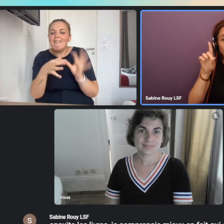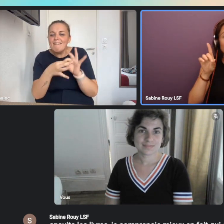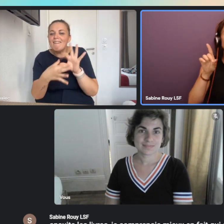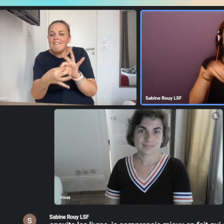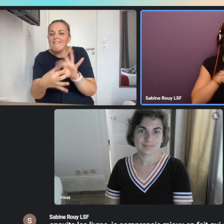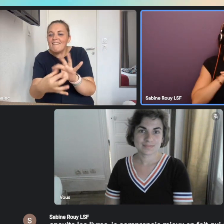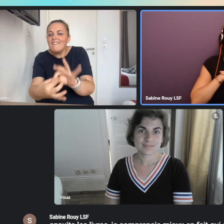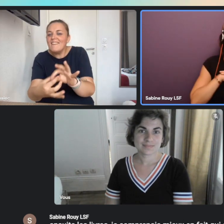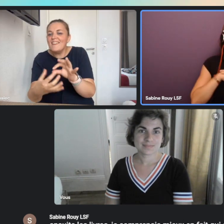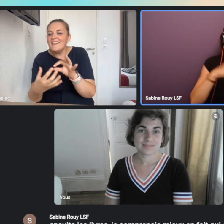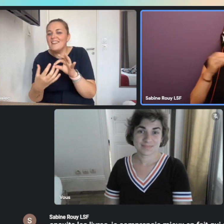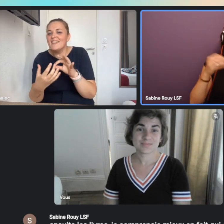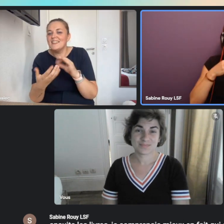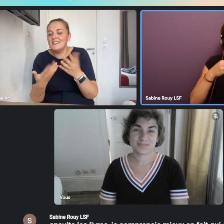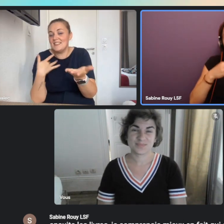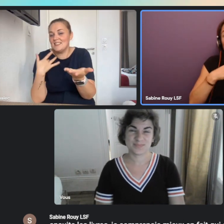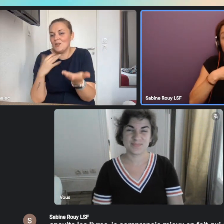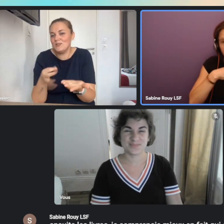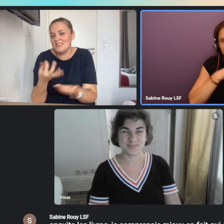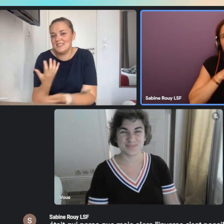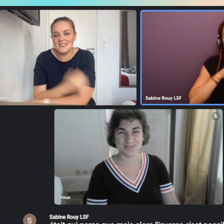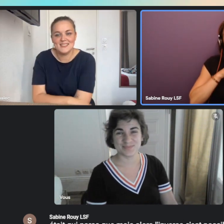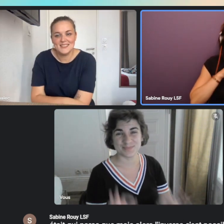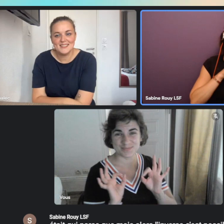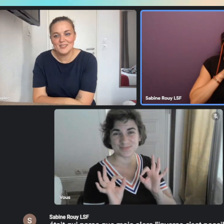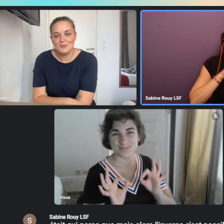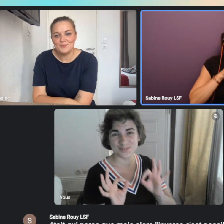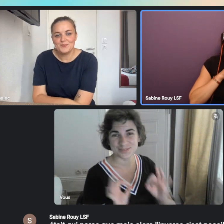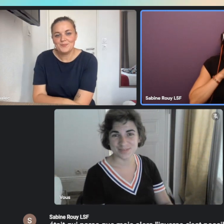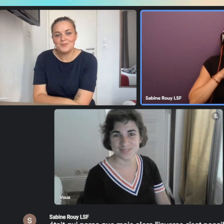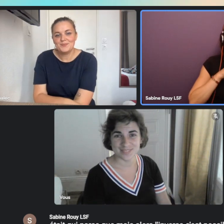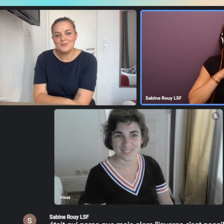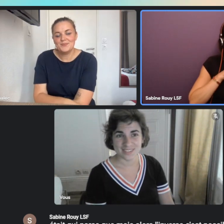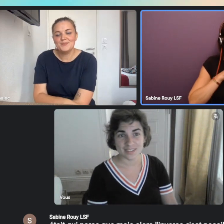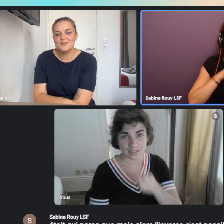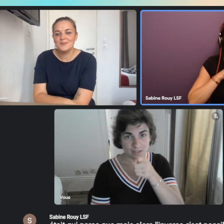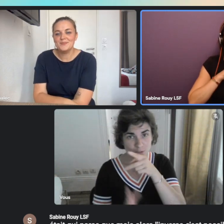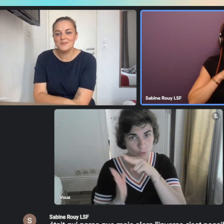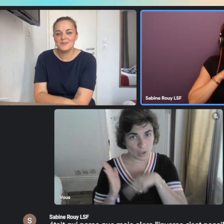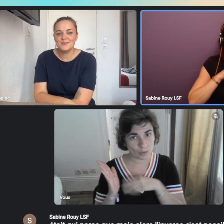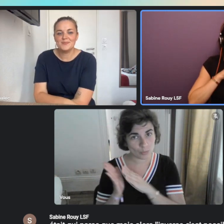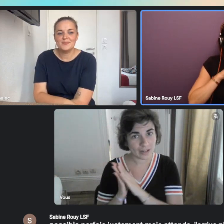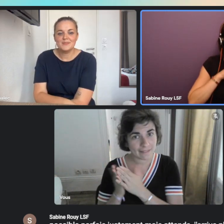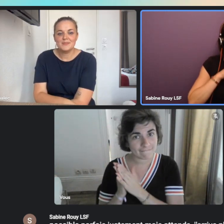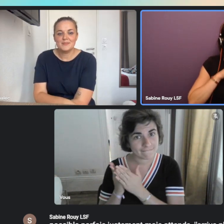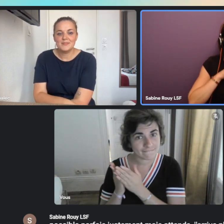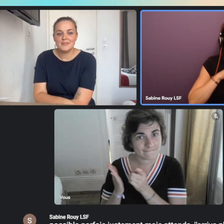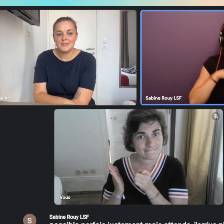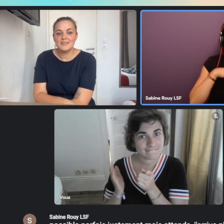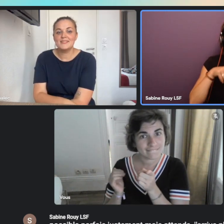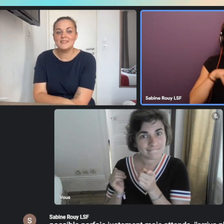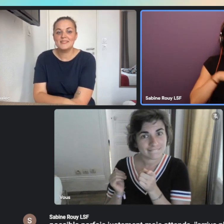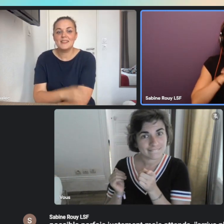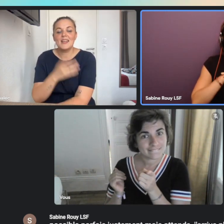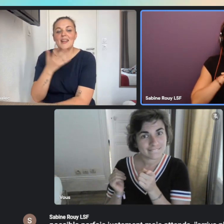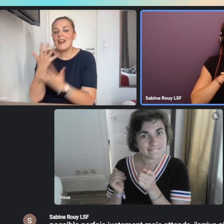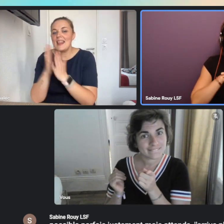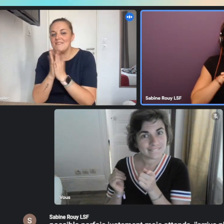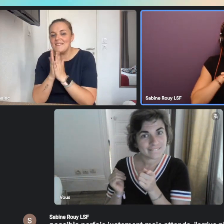en voyant les films, justement, ça permet de faire le lien, la corrélation entre les 2. Tout à fait. Donc toi, tu as lu les